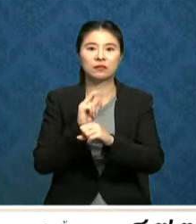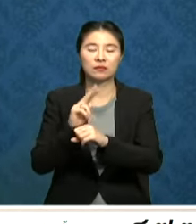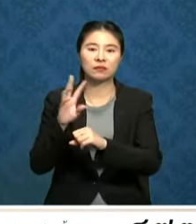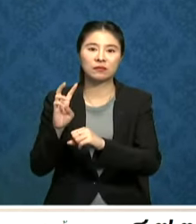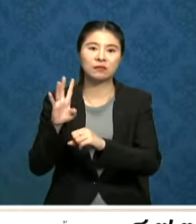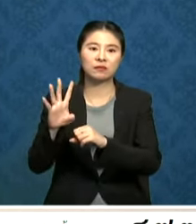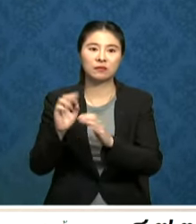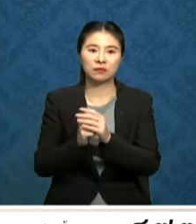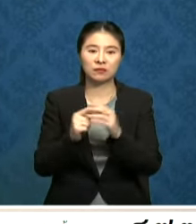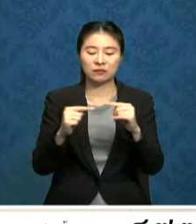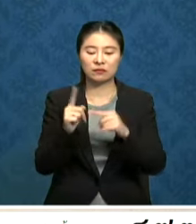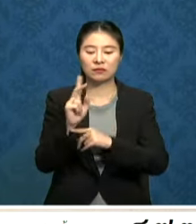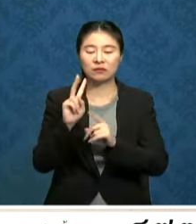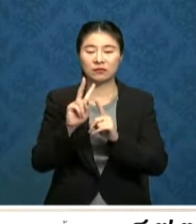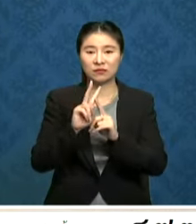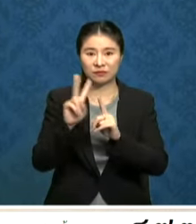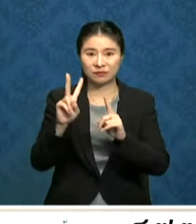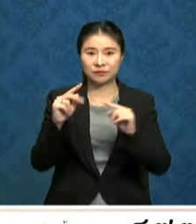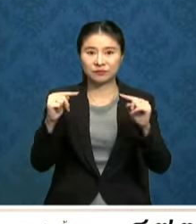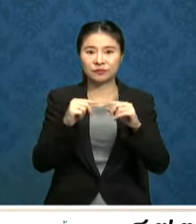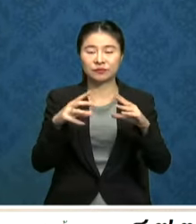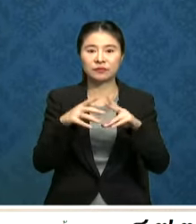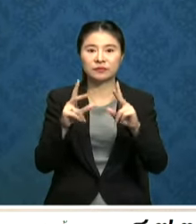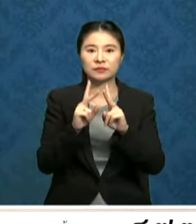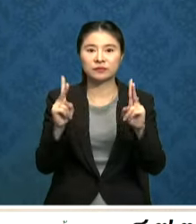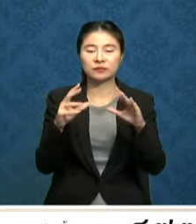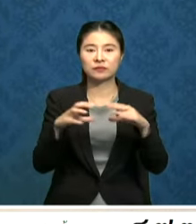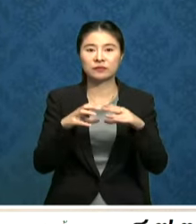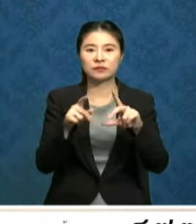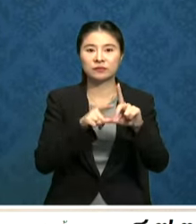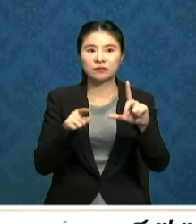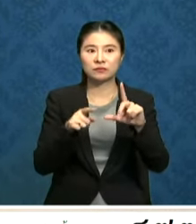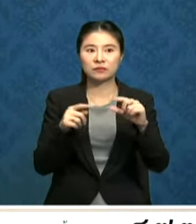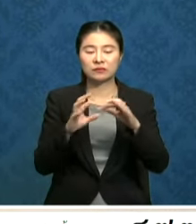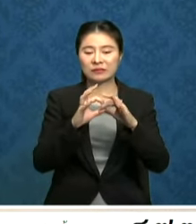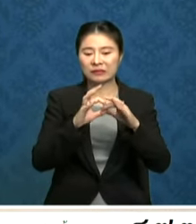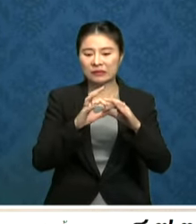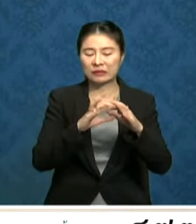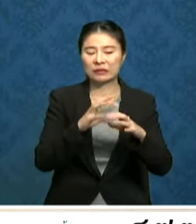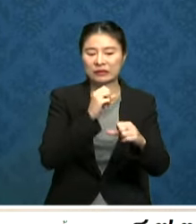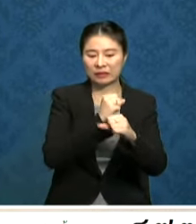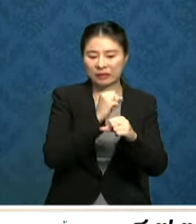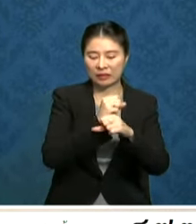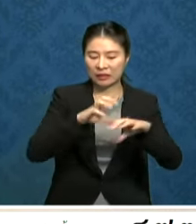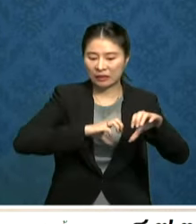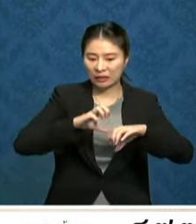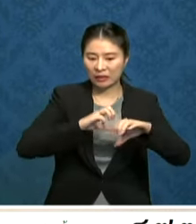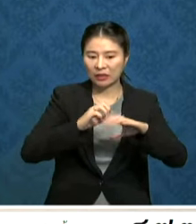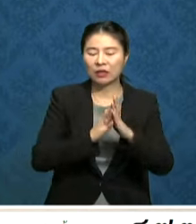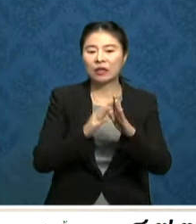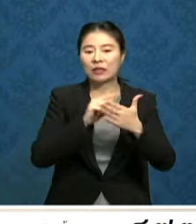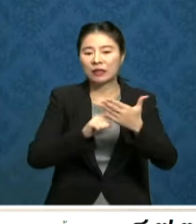2564ประเด็นที่2ครับท่านประธานที่กรรมธิการเสียงข้างมากเห็นตรงกับข้อเสนอของพรรคก้าวไกลคือการปลดล็อกให้จัดประชามติพร้อมกับการเลือกตั้งได้สะ